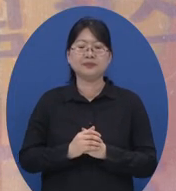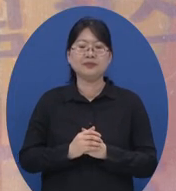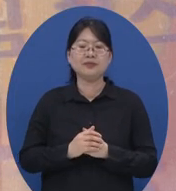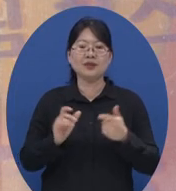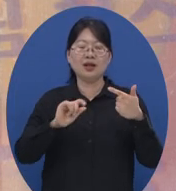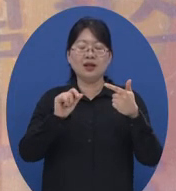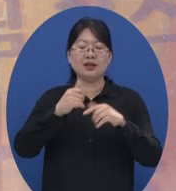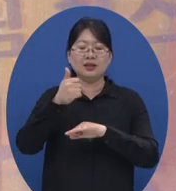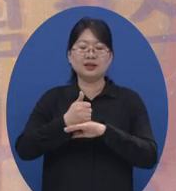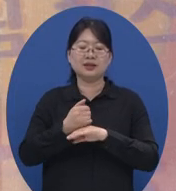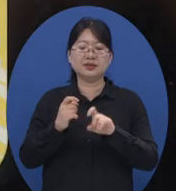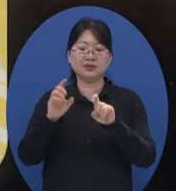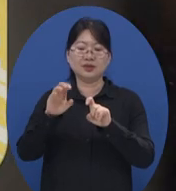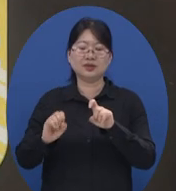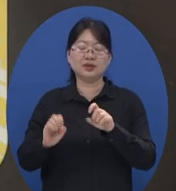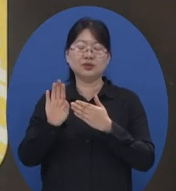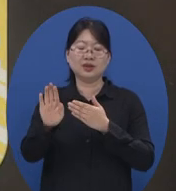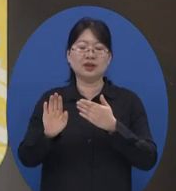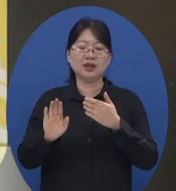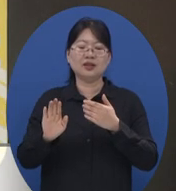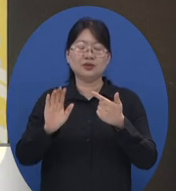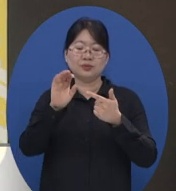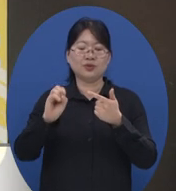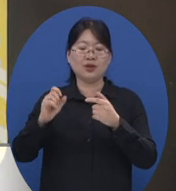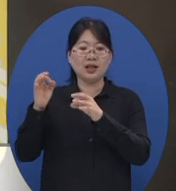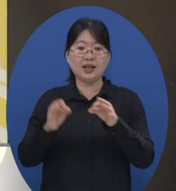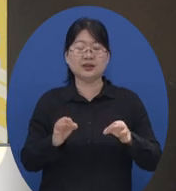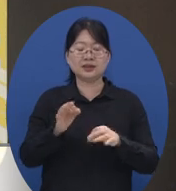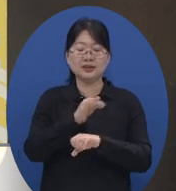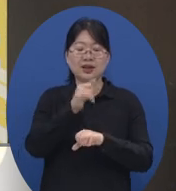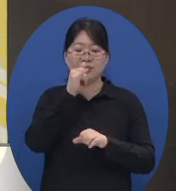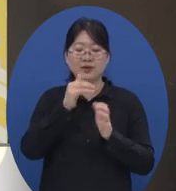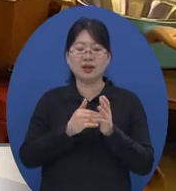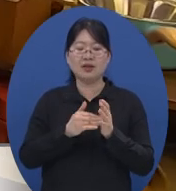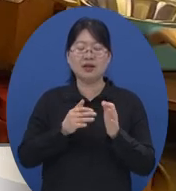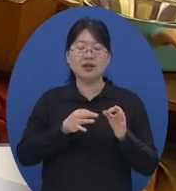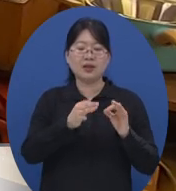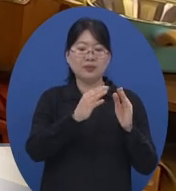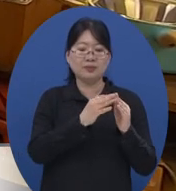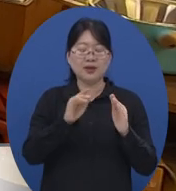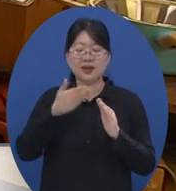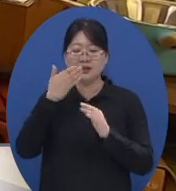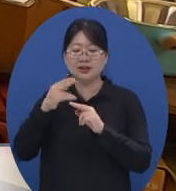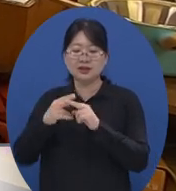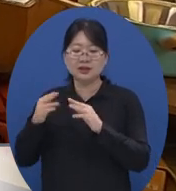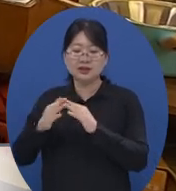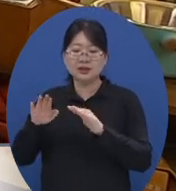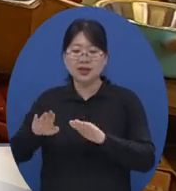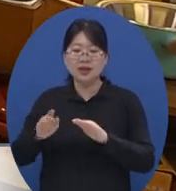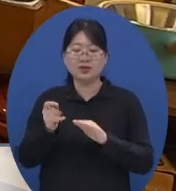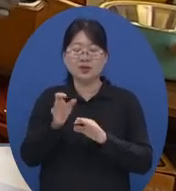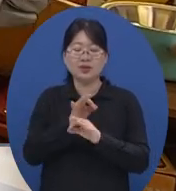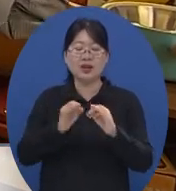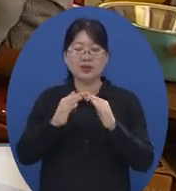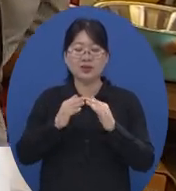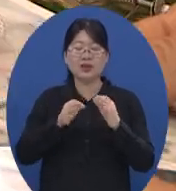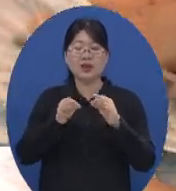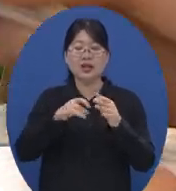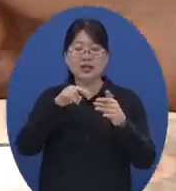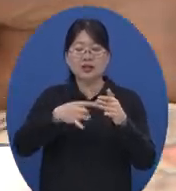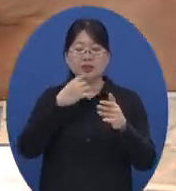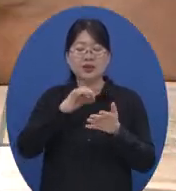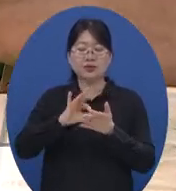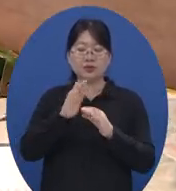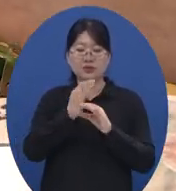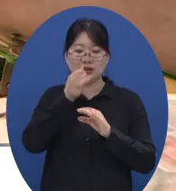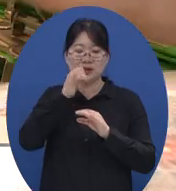6% 할인된 가격으로 살 수 있습니다. 시장은 물론 카페와 식당 등 가맹점으로 등록된 소상공인 가게에서만 쓰이는데 최근